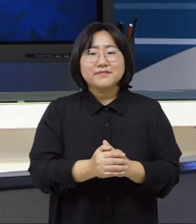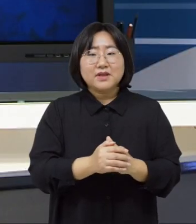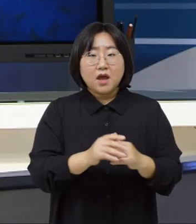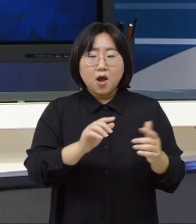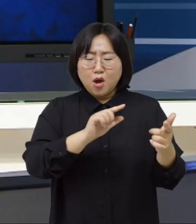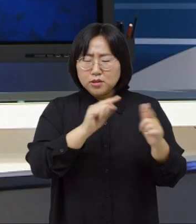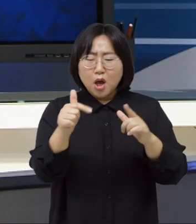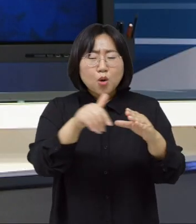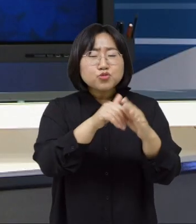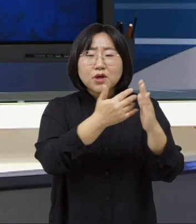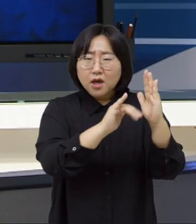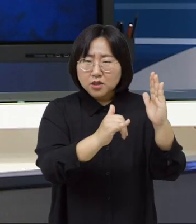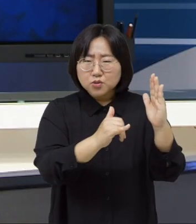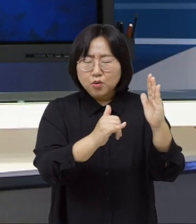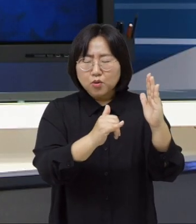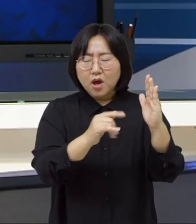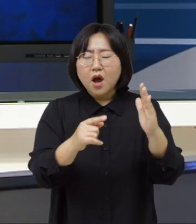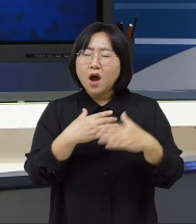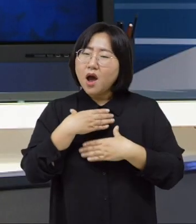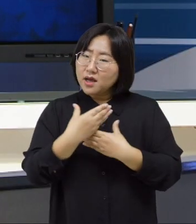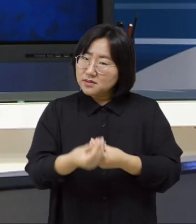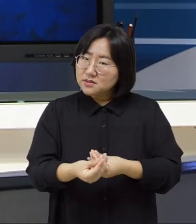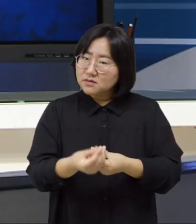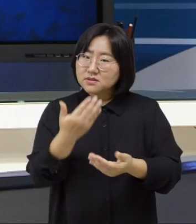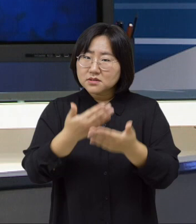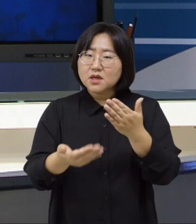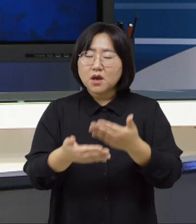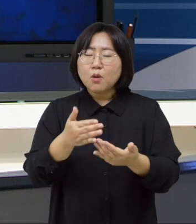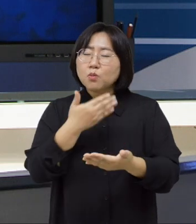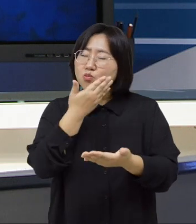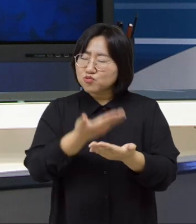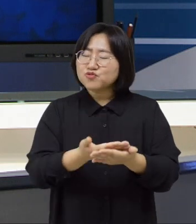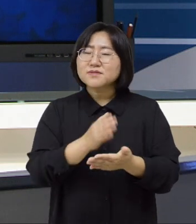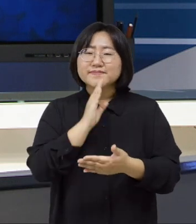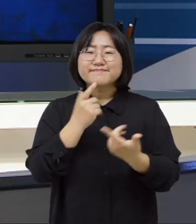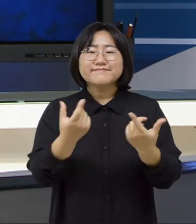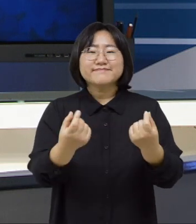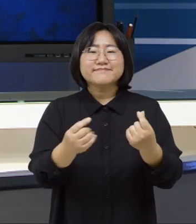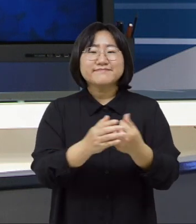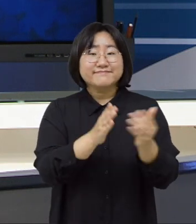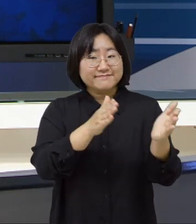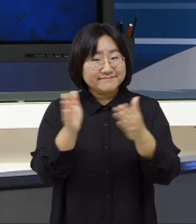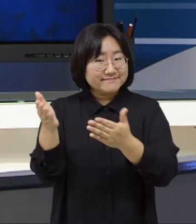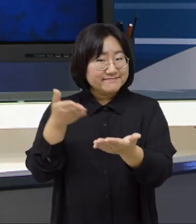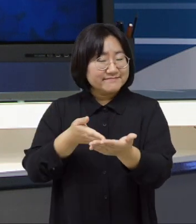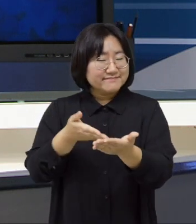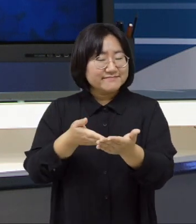다문화가족에게 아주 소중한 안전체험 기회가 된 것 같습니다. 계속해서 다음 소식도 전해주시죠.